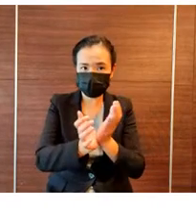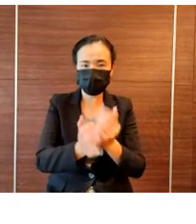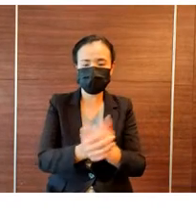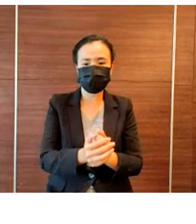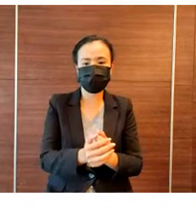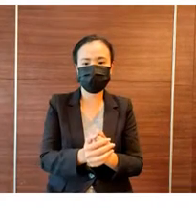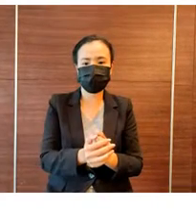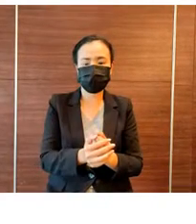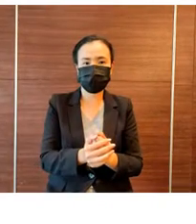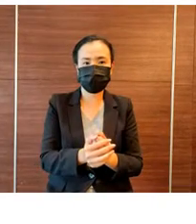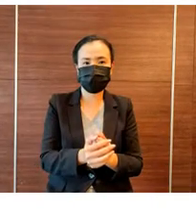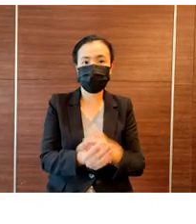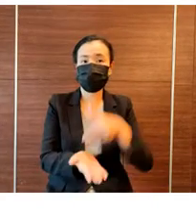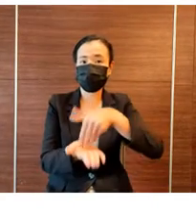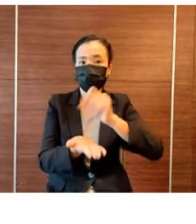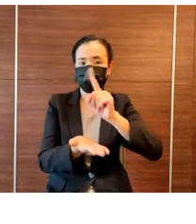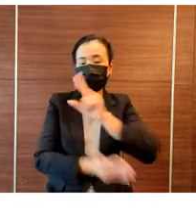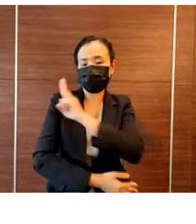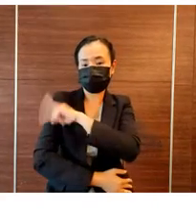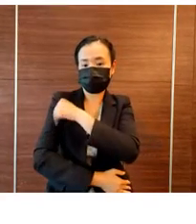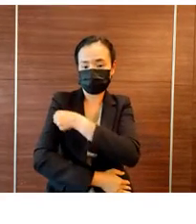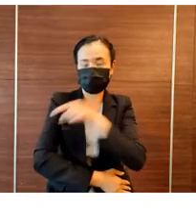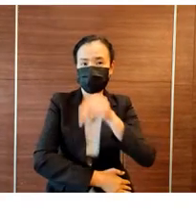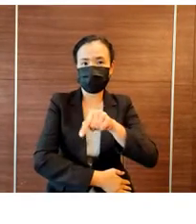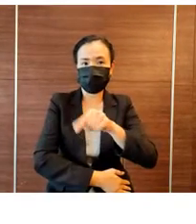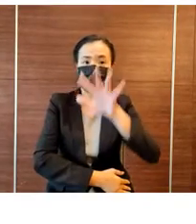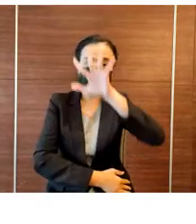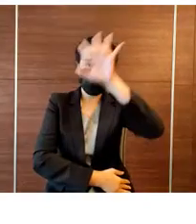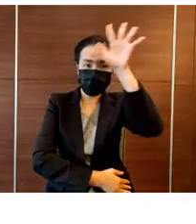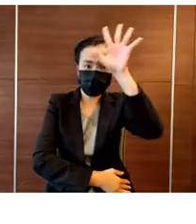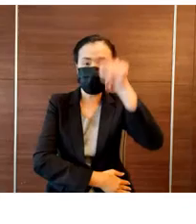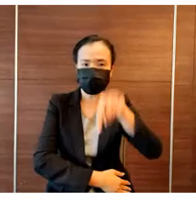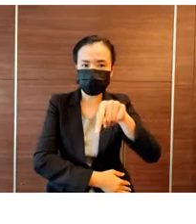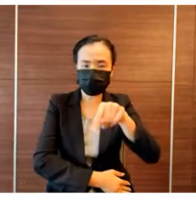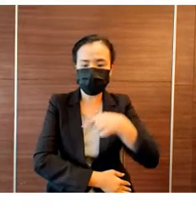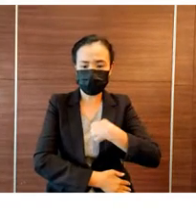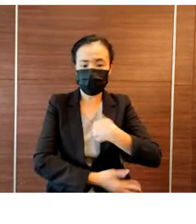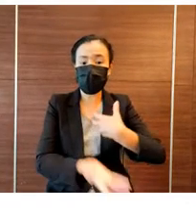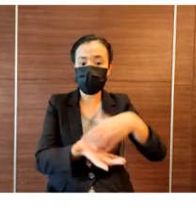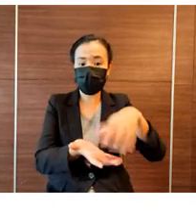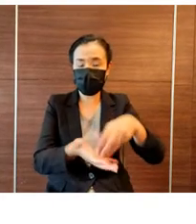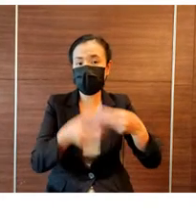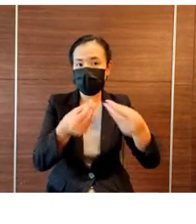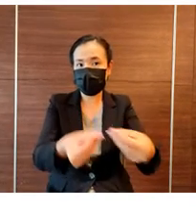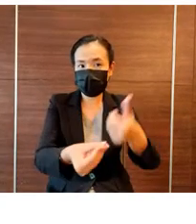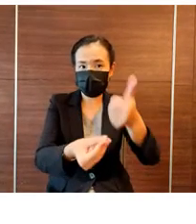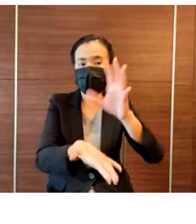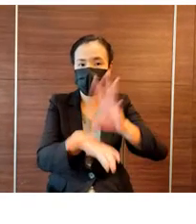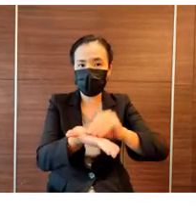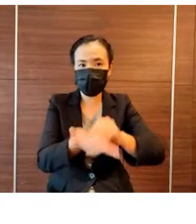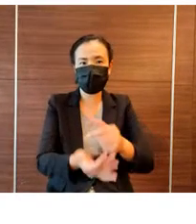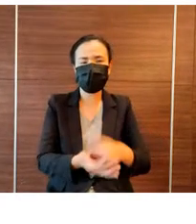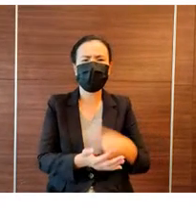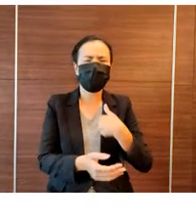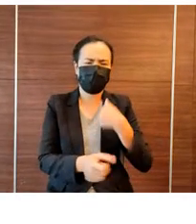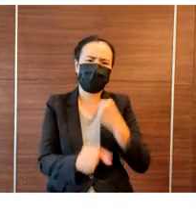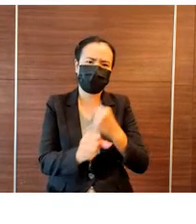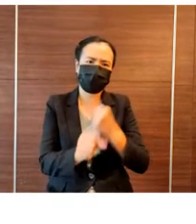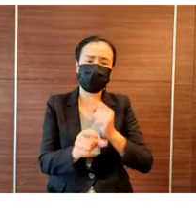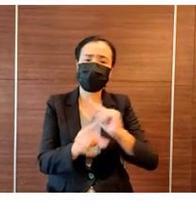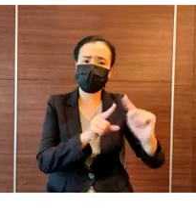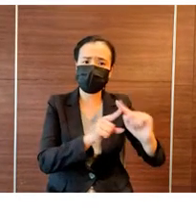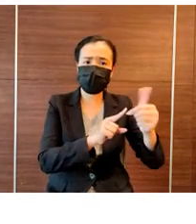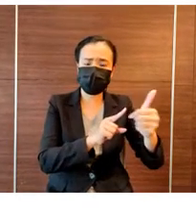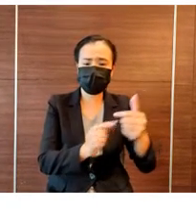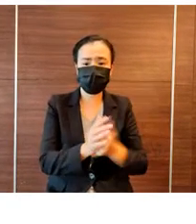ได้สุดท้ายไม่ได้ที่ศูนย์บริการสาธารณสุข41คลองเตยนะครับก็ได้จากผมไปก็สุดท้ายก็คือเราก็ได้ทำสิ่งต่างๆขึ้นม